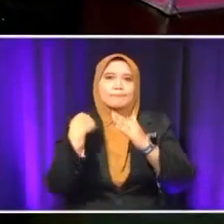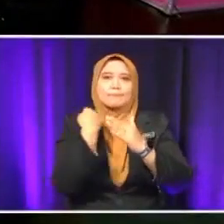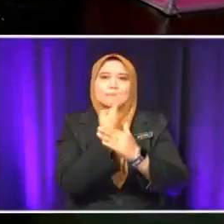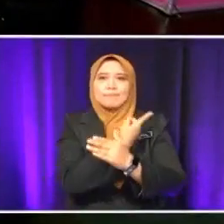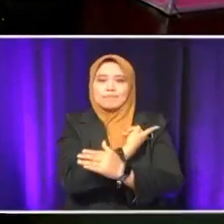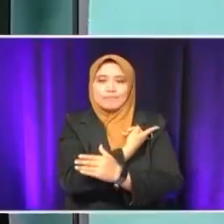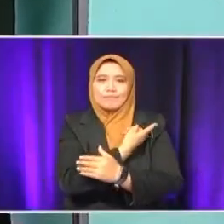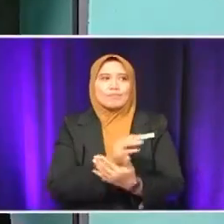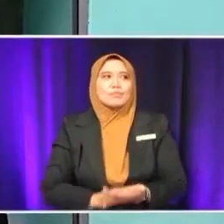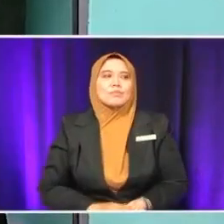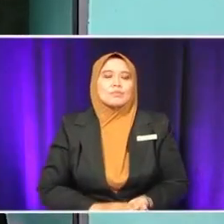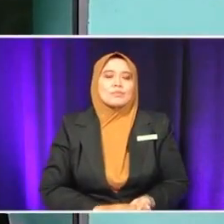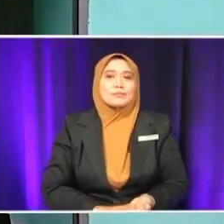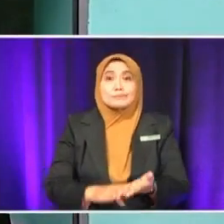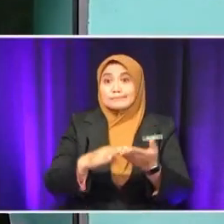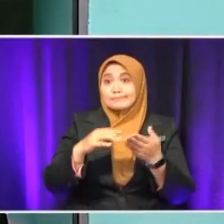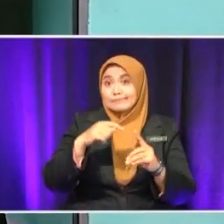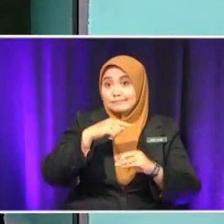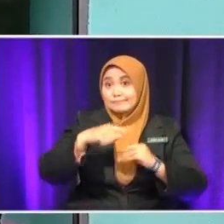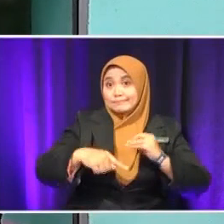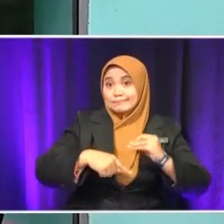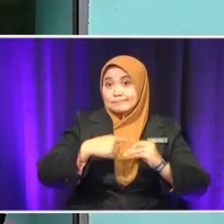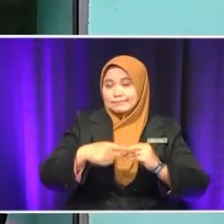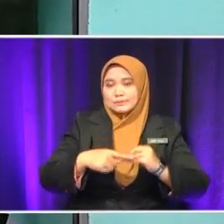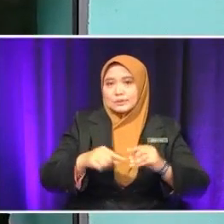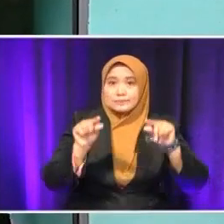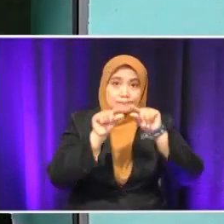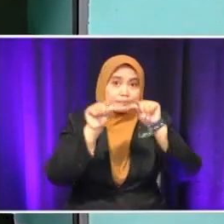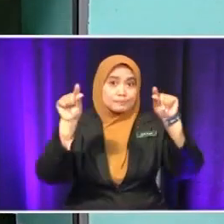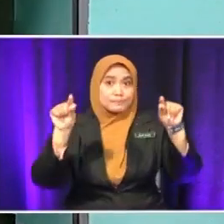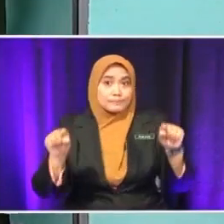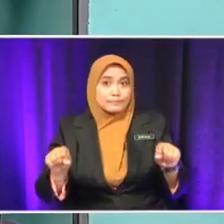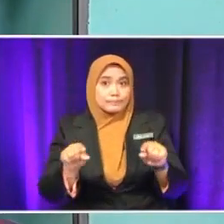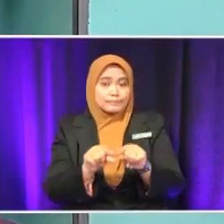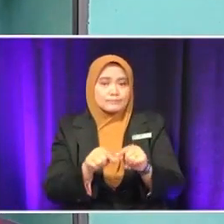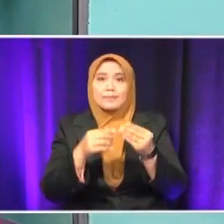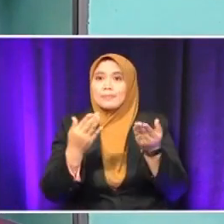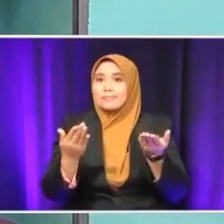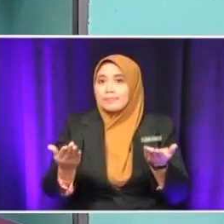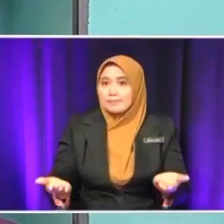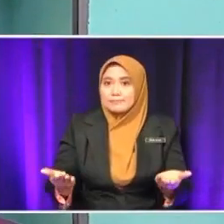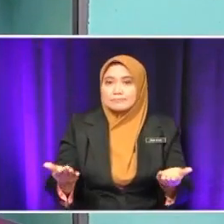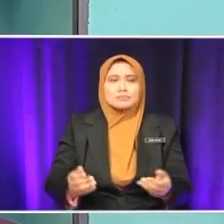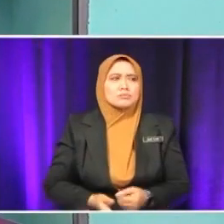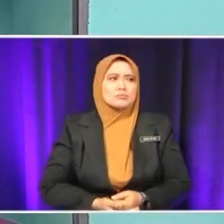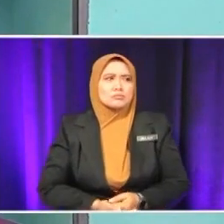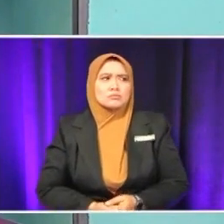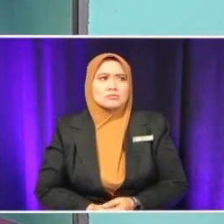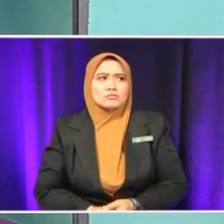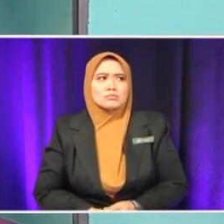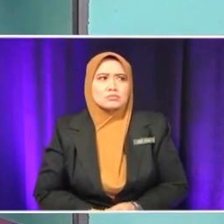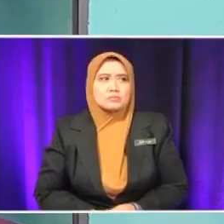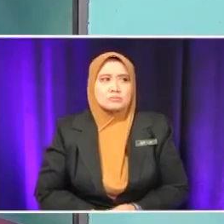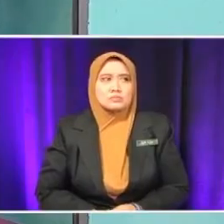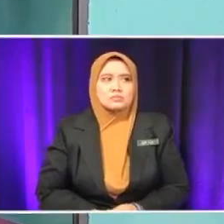adalah tentang graf berpemberat. Graf berpemberat. Okay. Graf berpemberat. Ya, okay, graf